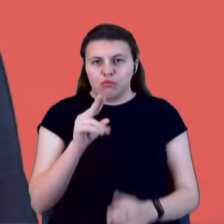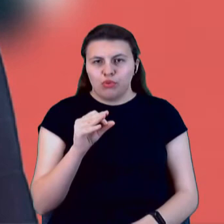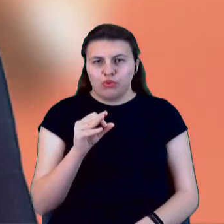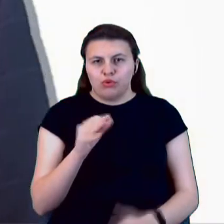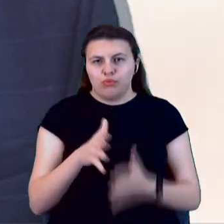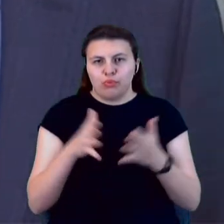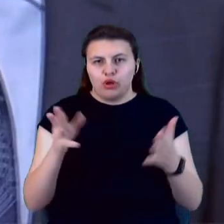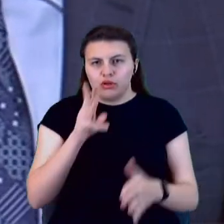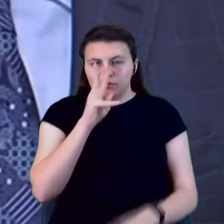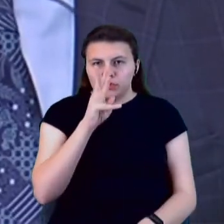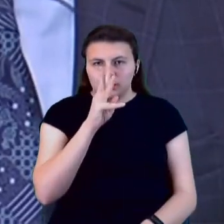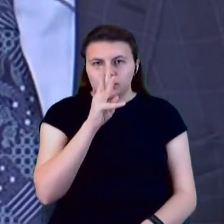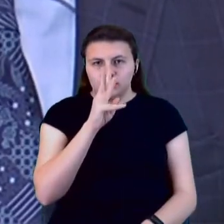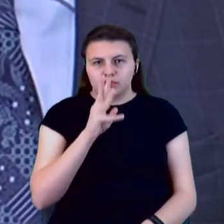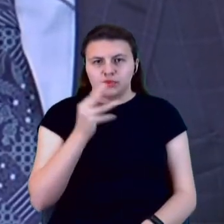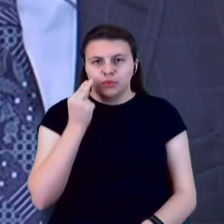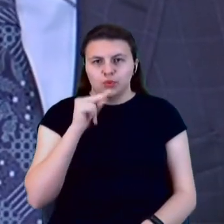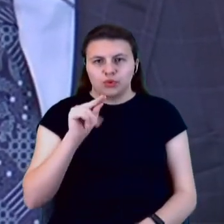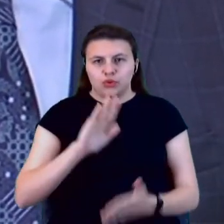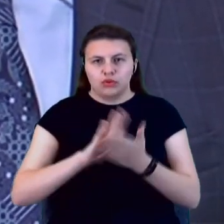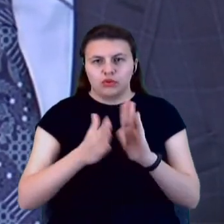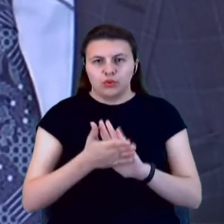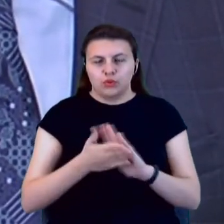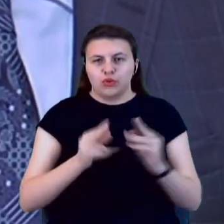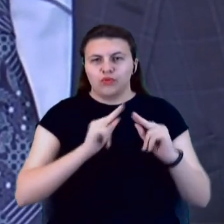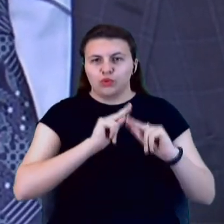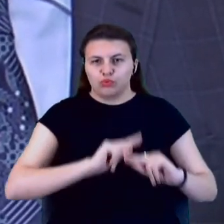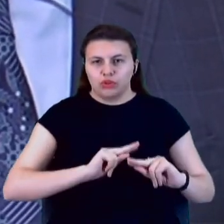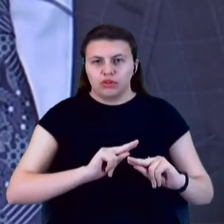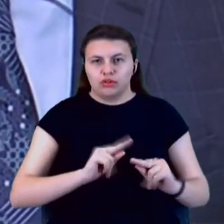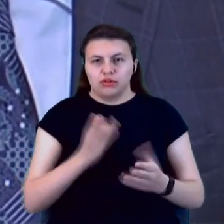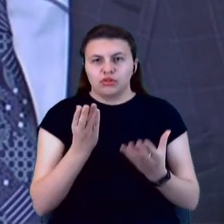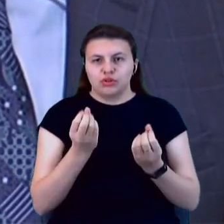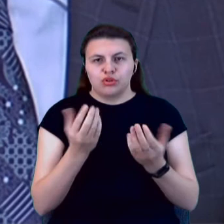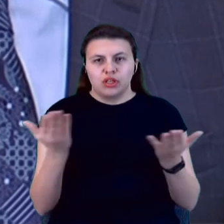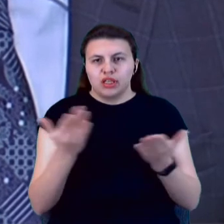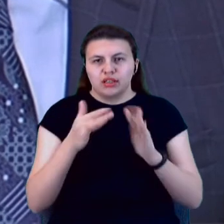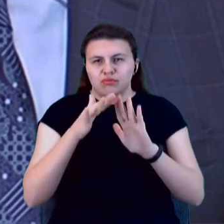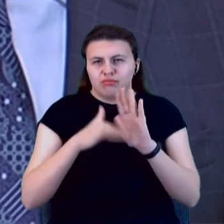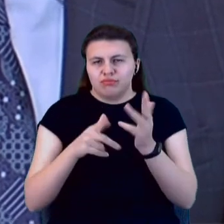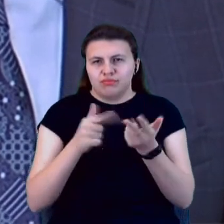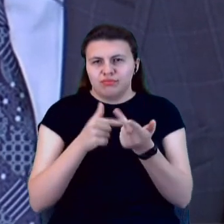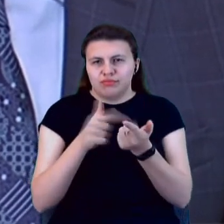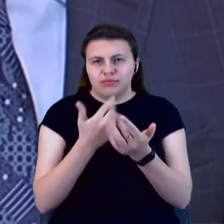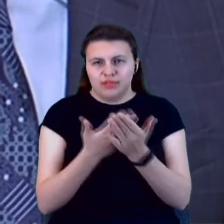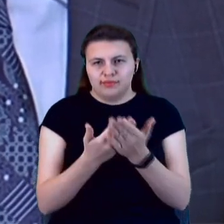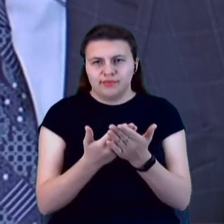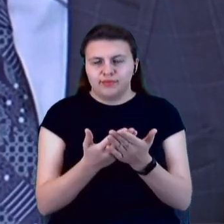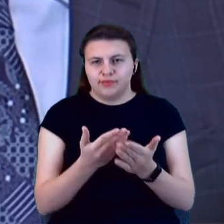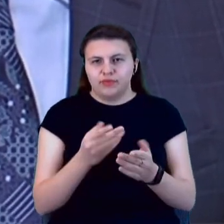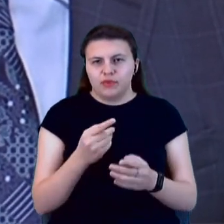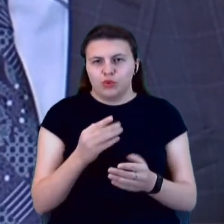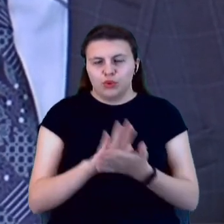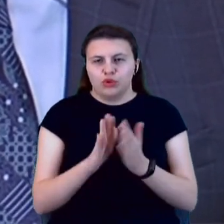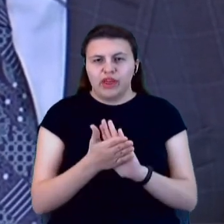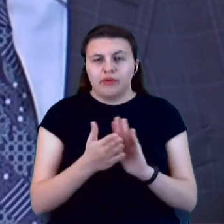больше заработная плата, лучшие условия труда, вот еще какие-то, так сказать, дополнительные условия. Так, в общем-то,